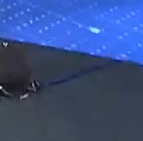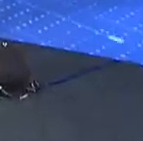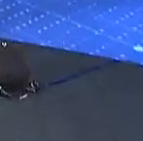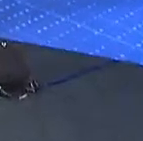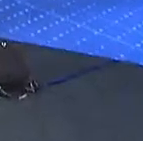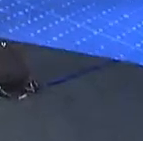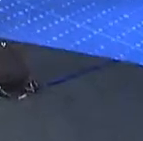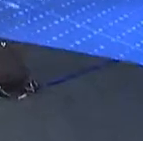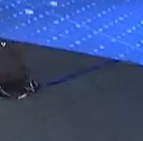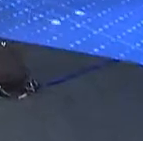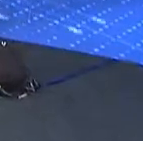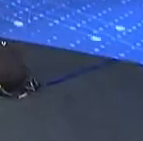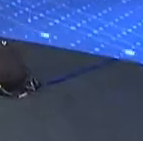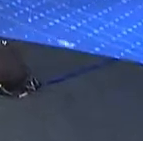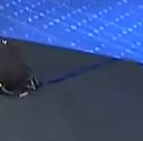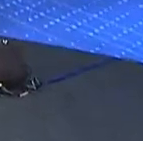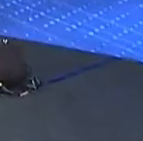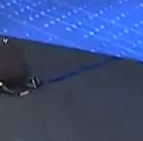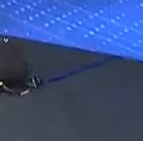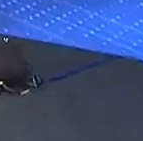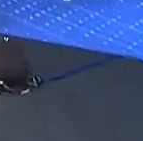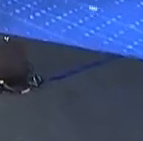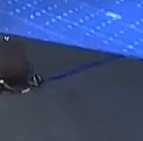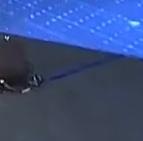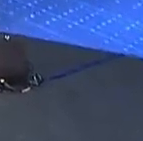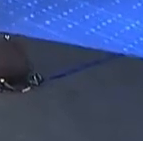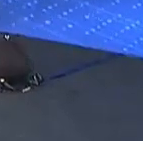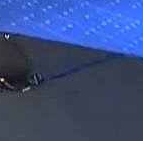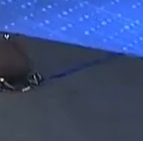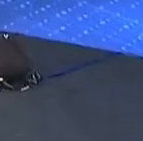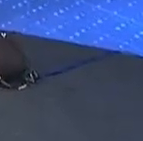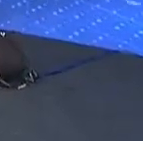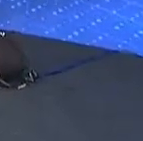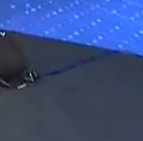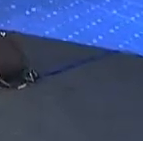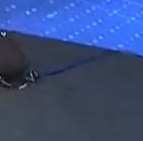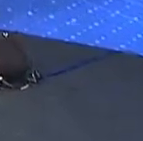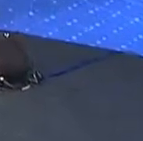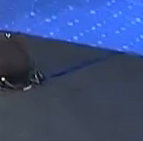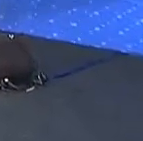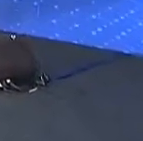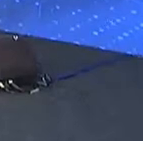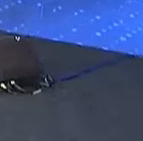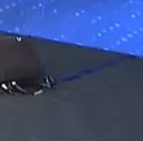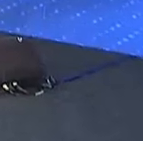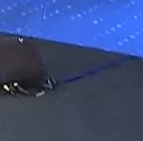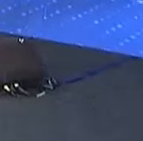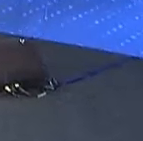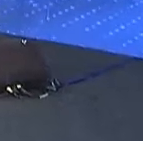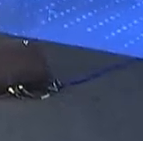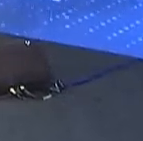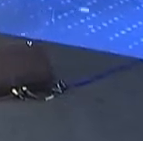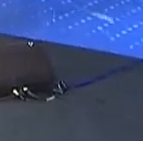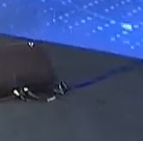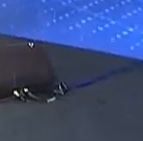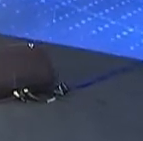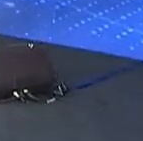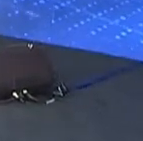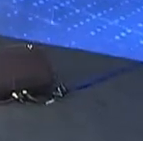rağmen yatırımlarımız sayesinde biz o 49 dakikayı 45 dakikaya